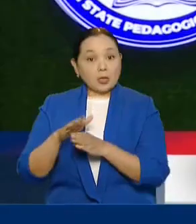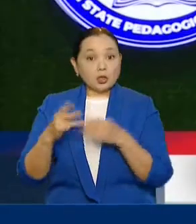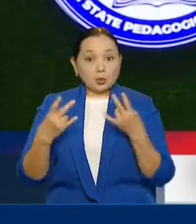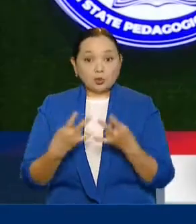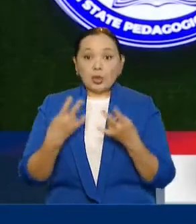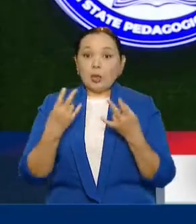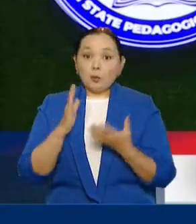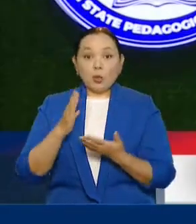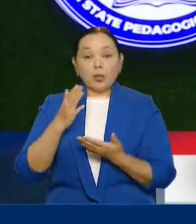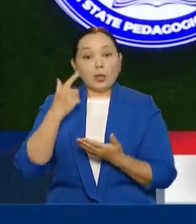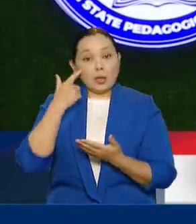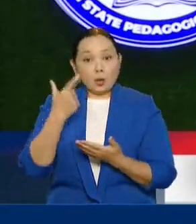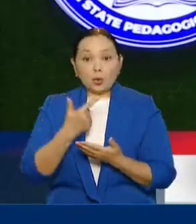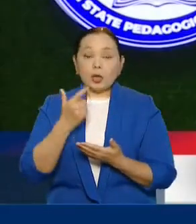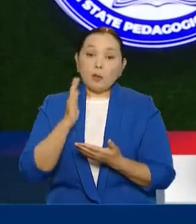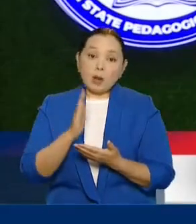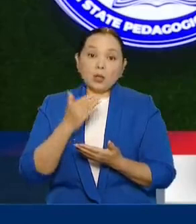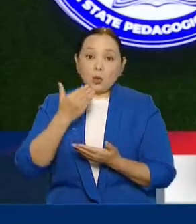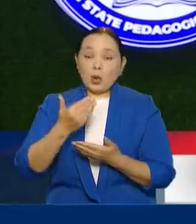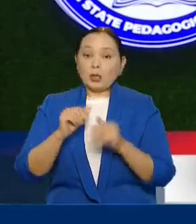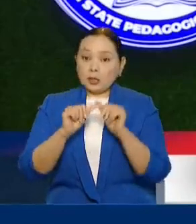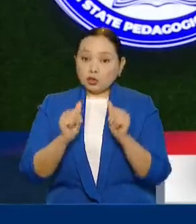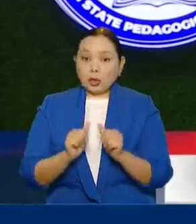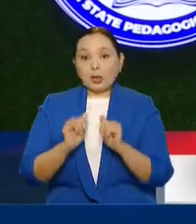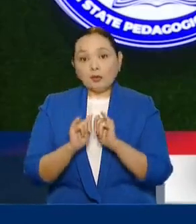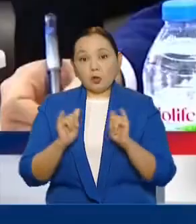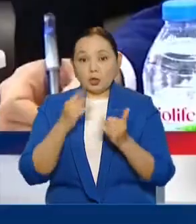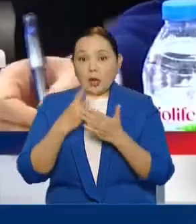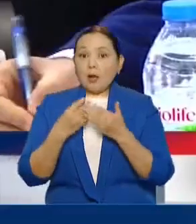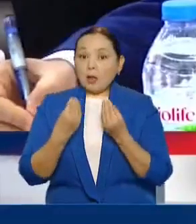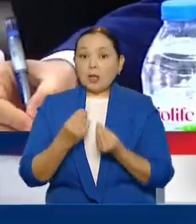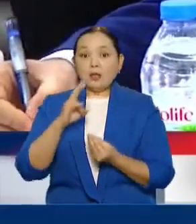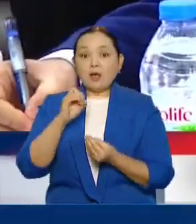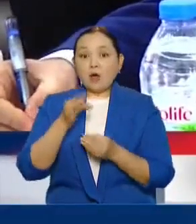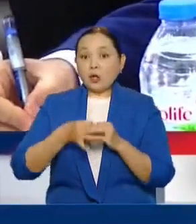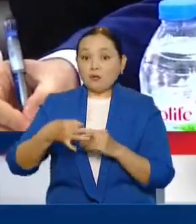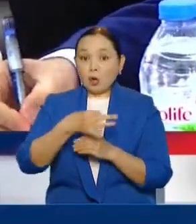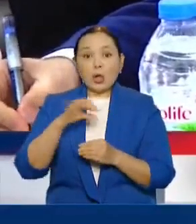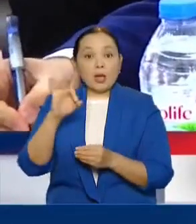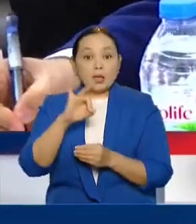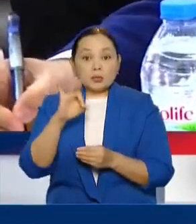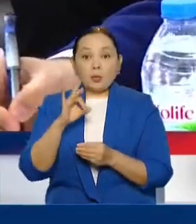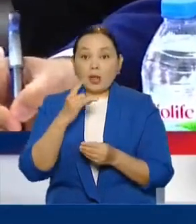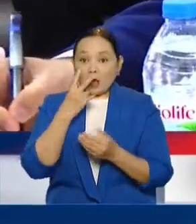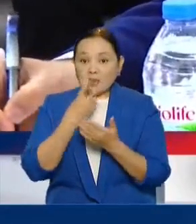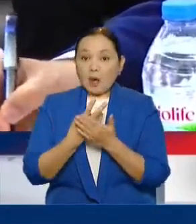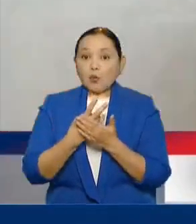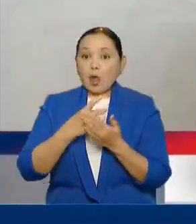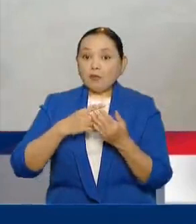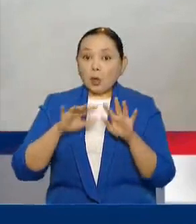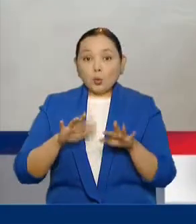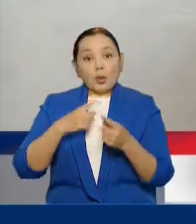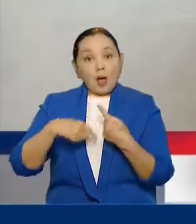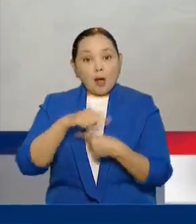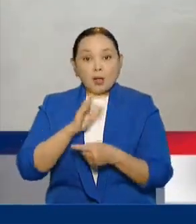kerak bo'lgan bilim va ko'nikmalarni ularda shakllantirish va rivojlantirishga qaratilgan. Navoiy viloyatini respublikaning namunaviy hududiga